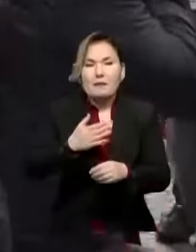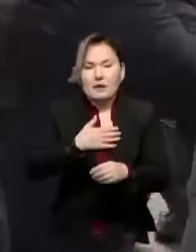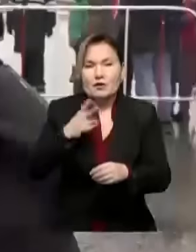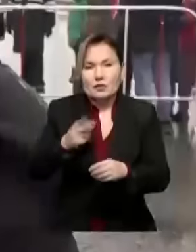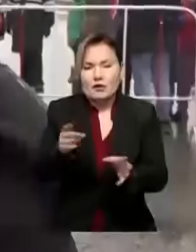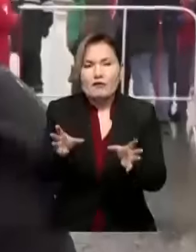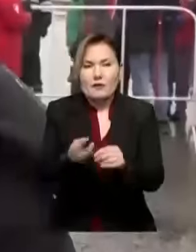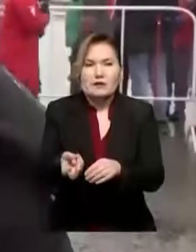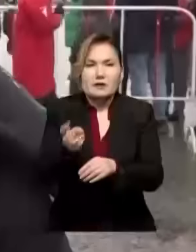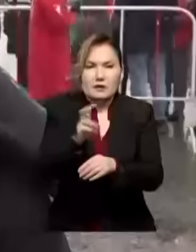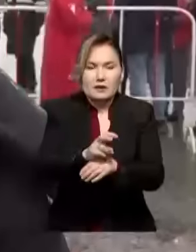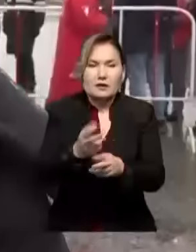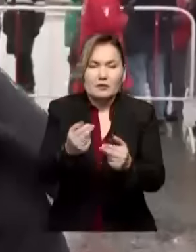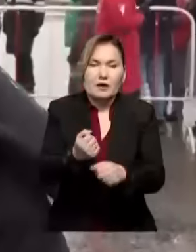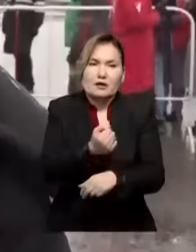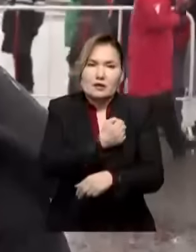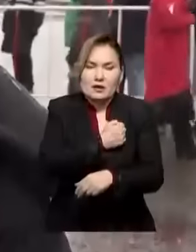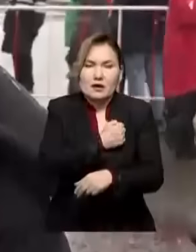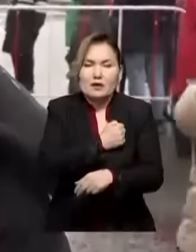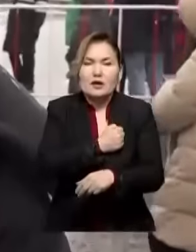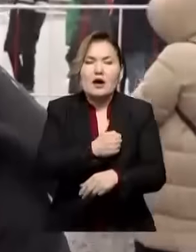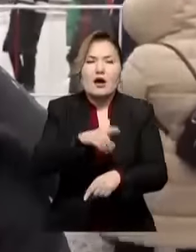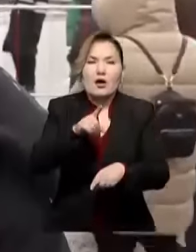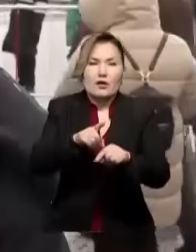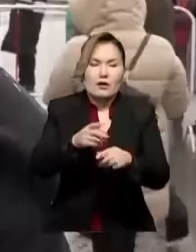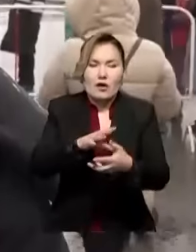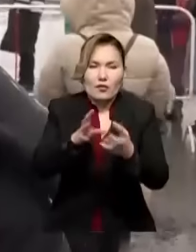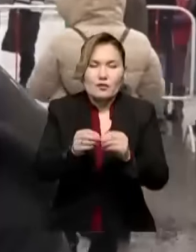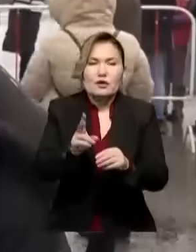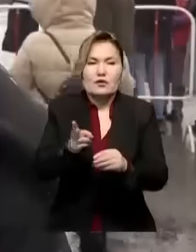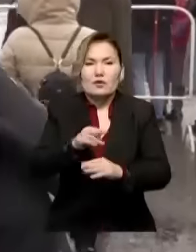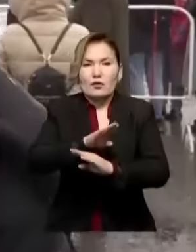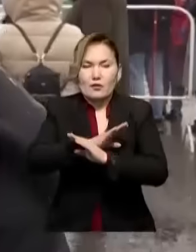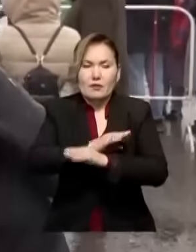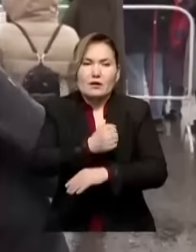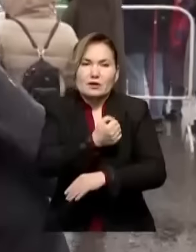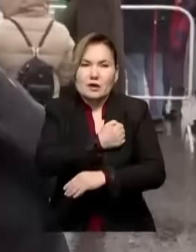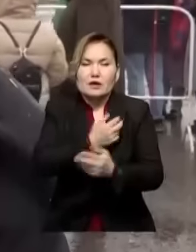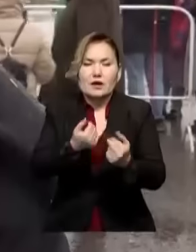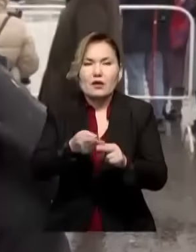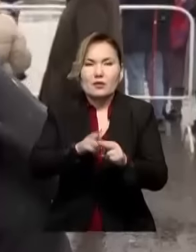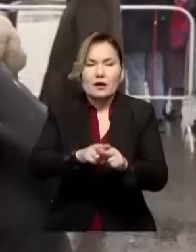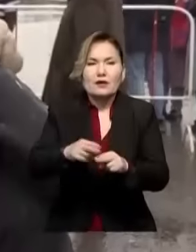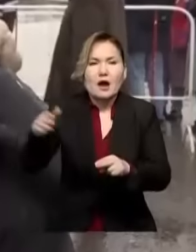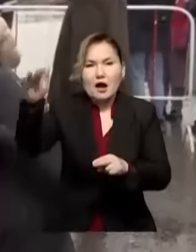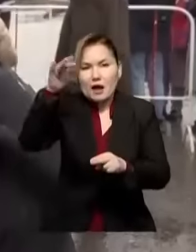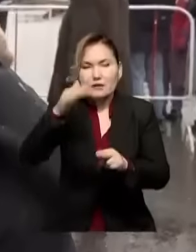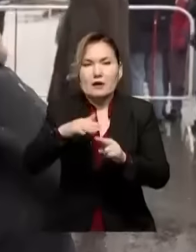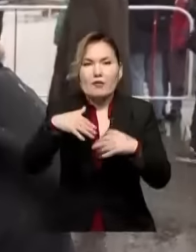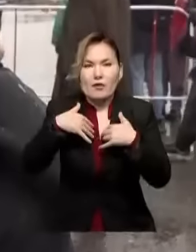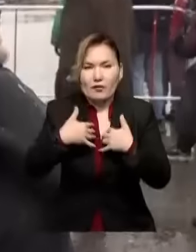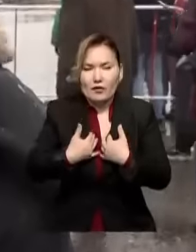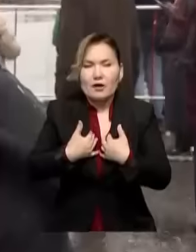келдік. Құрбандар үшін дұға қыламыз. Жараланғандардың тез арада сауығып кетуін тілейміз. Бүгін аспан бізбен бірге егіліп